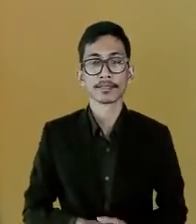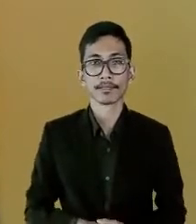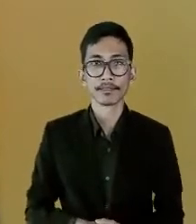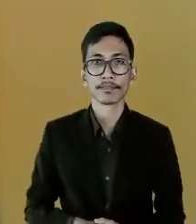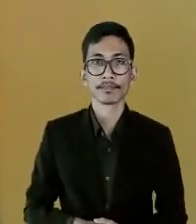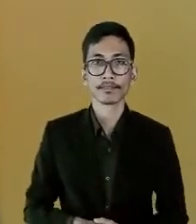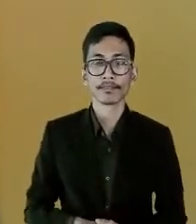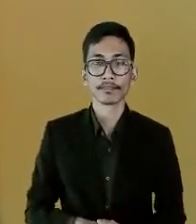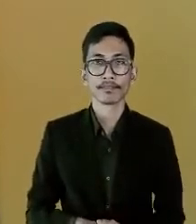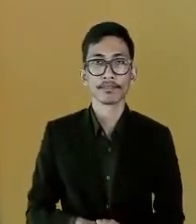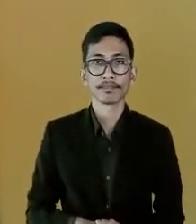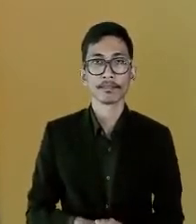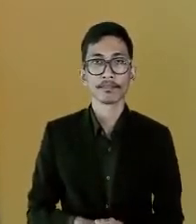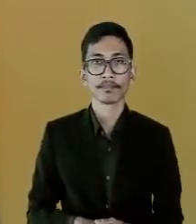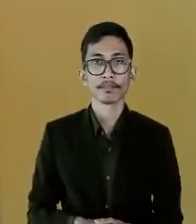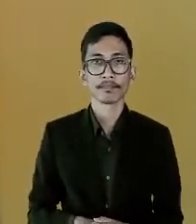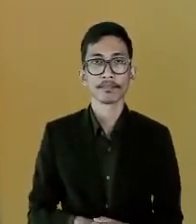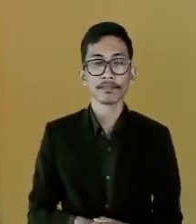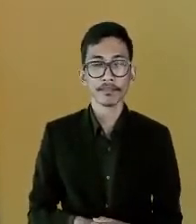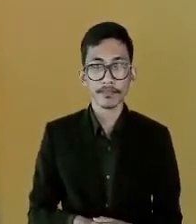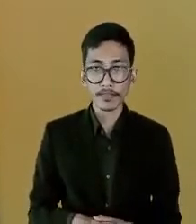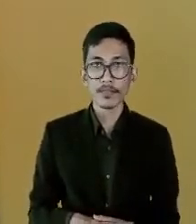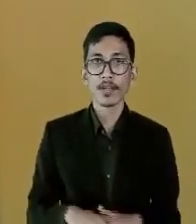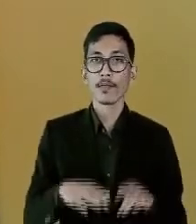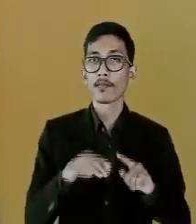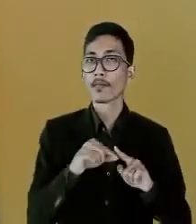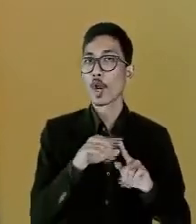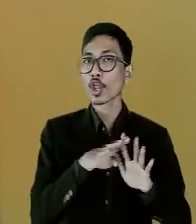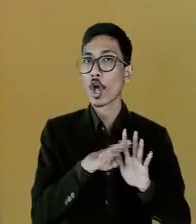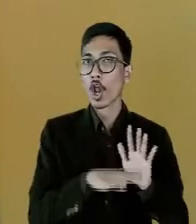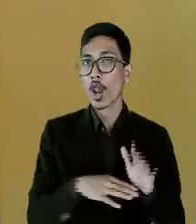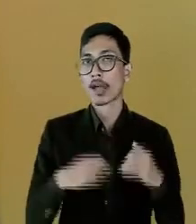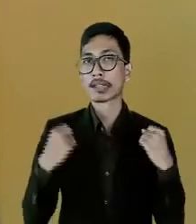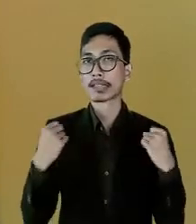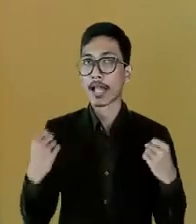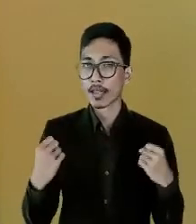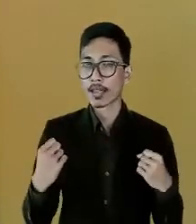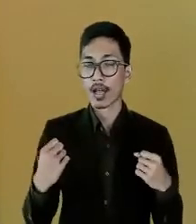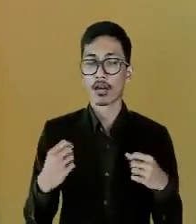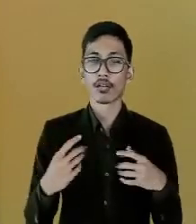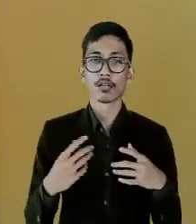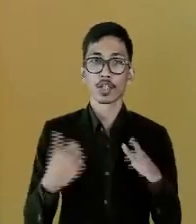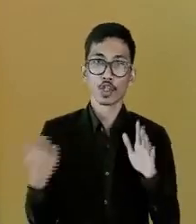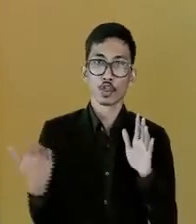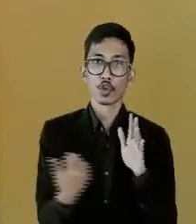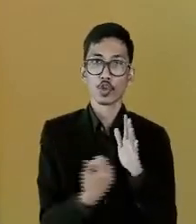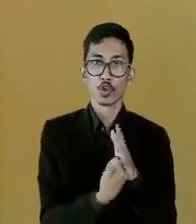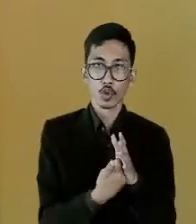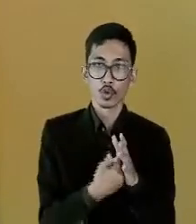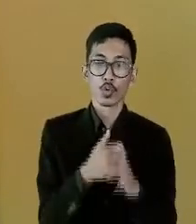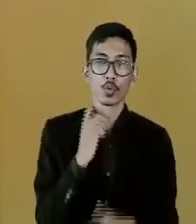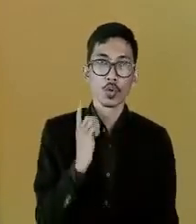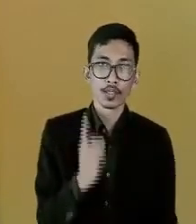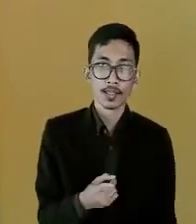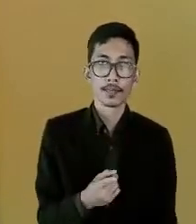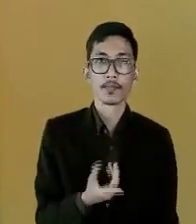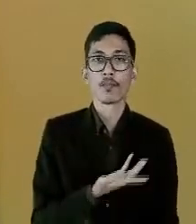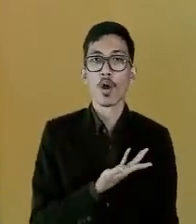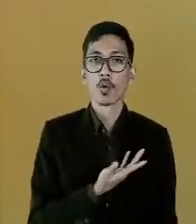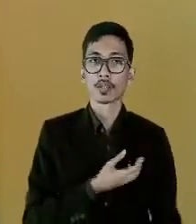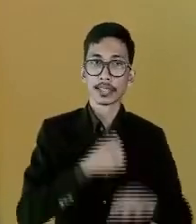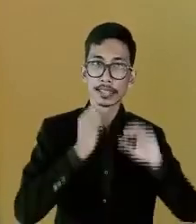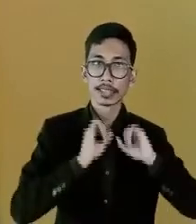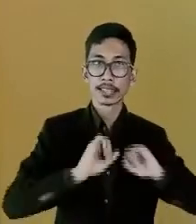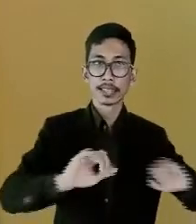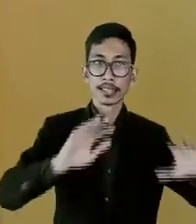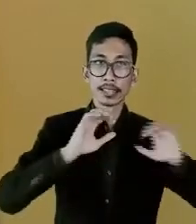Tetap kita menggunakan protokol kesehatan selama beraktivitas Kami sudah menghimbau kepada masyarakat